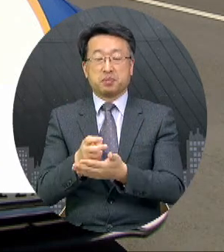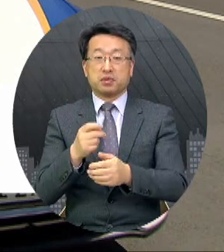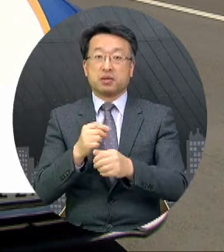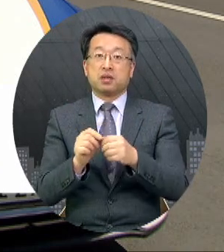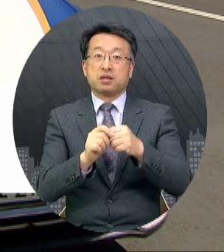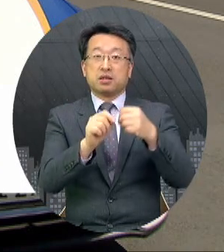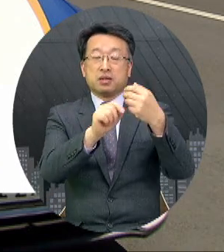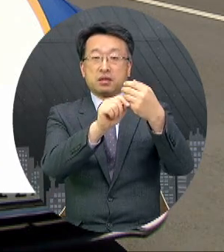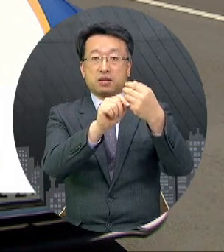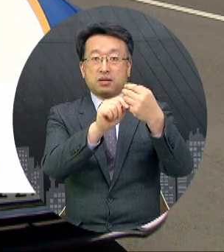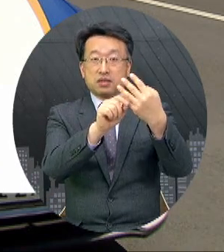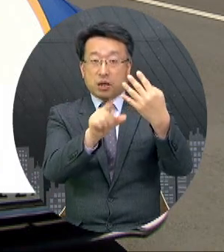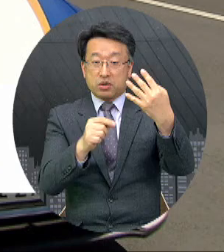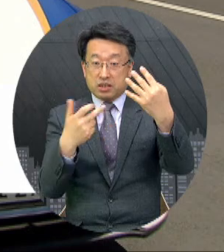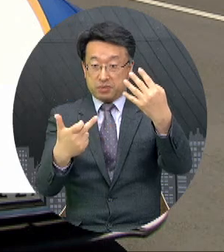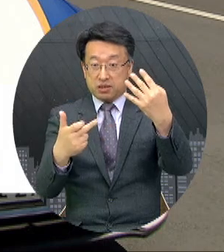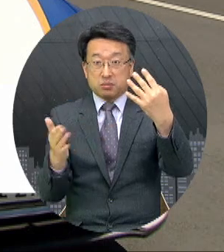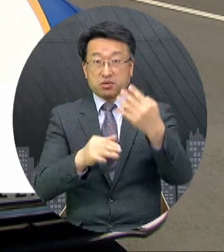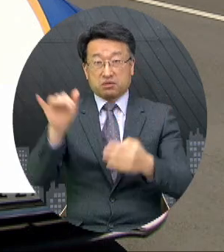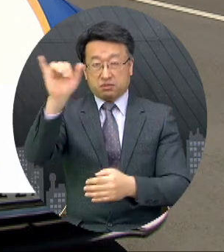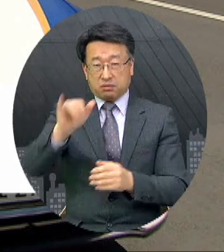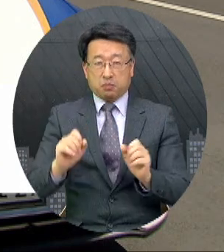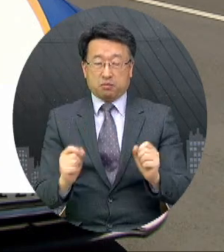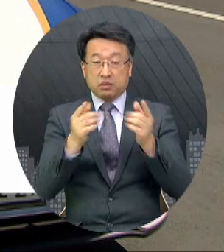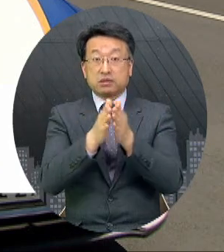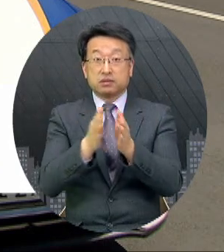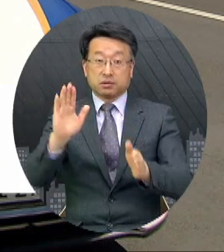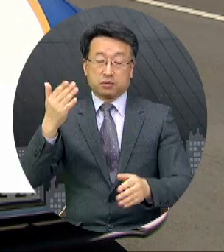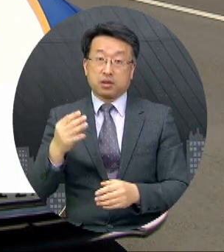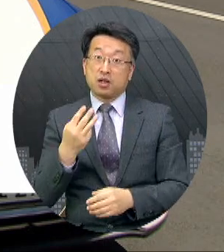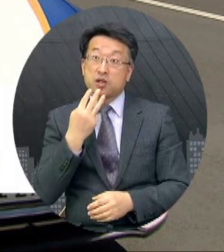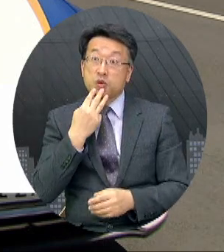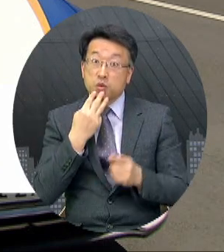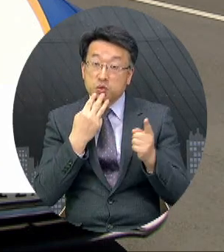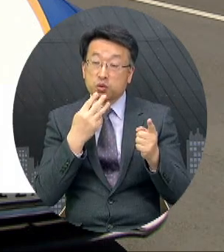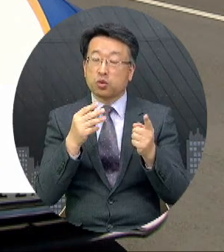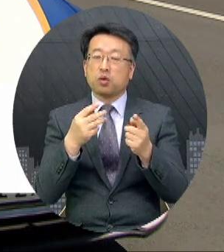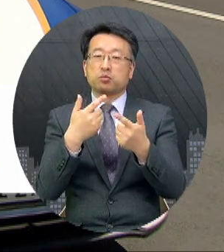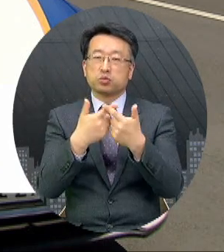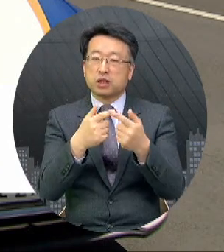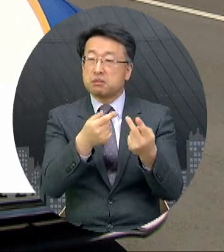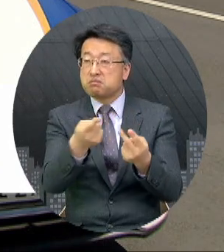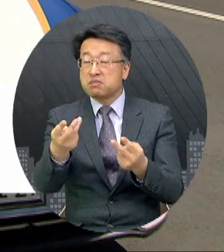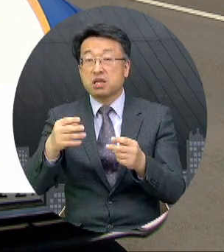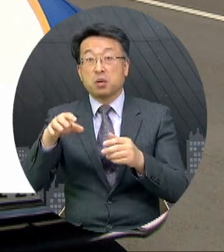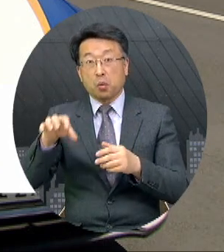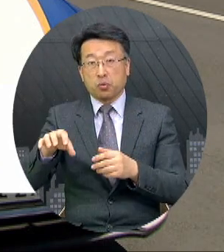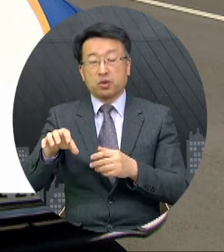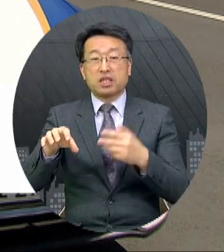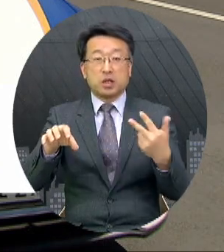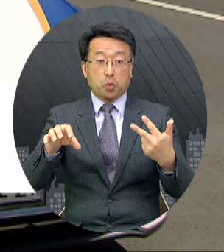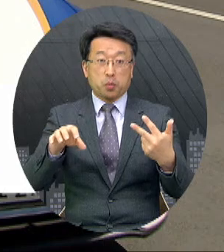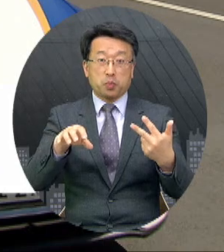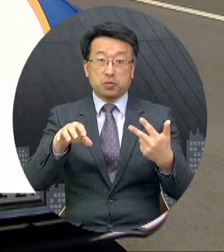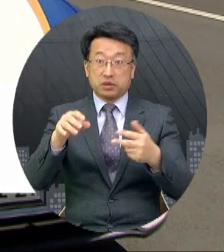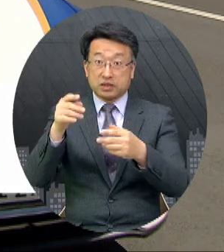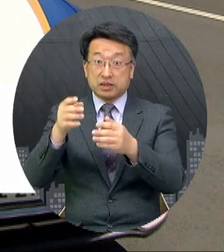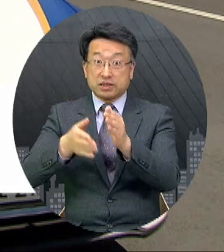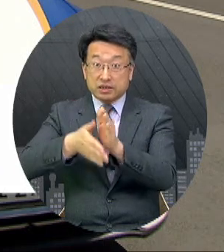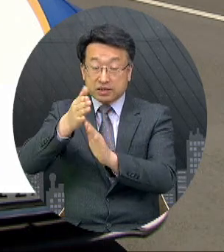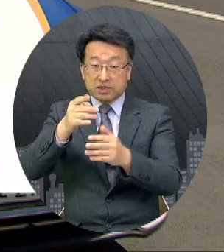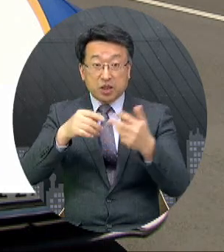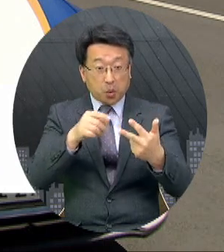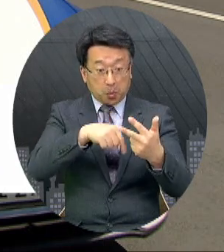달 17일부터 전국에서 시행이 됩니다. 그동안 서울을 비롯해서 3개 도시, 7개 지역에서 시범 운영을